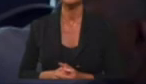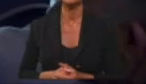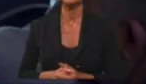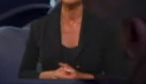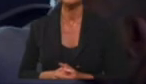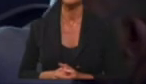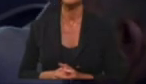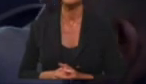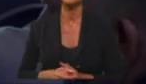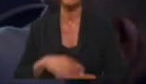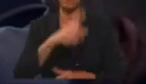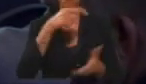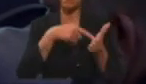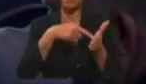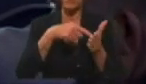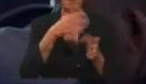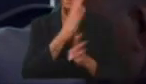No i teraz tak, ci pasażerowie